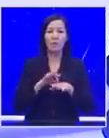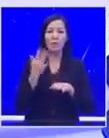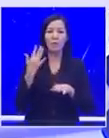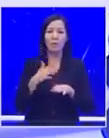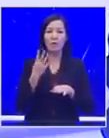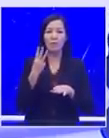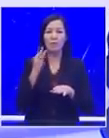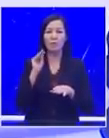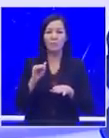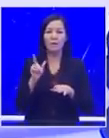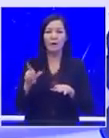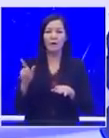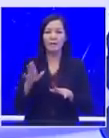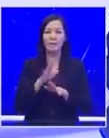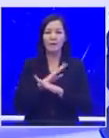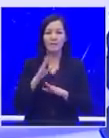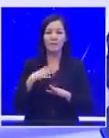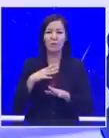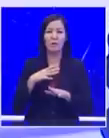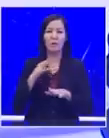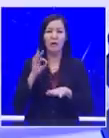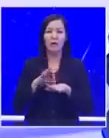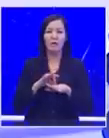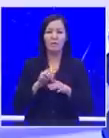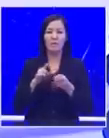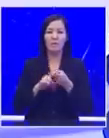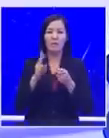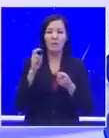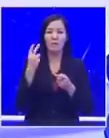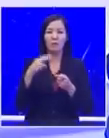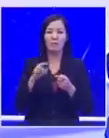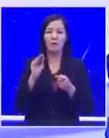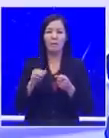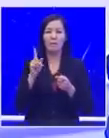53 мыңнан аса адам қайтыс болған. Ал қауіпті кеселден